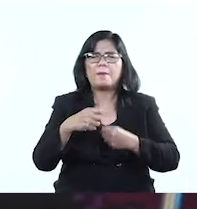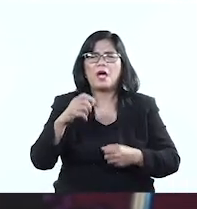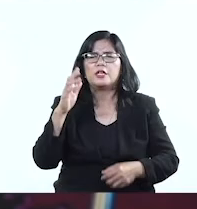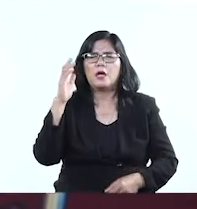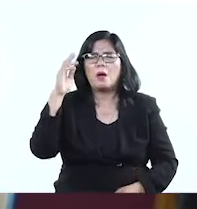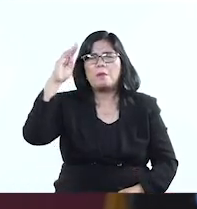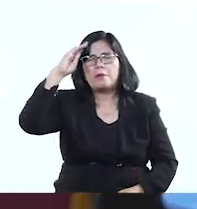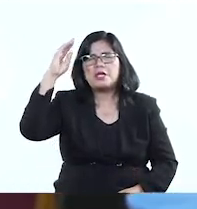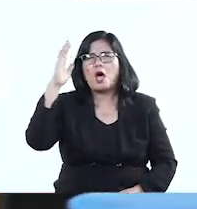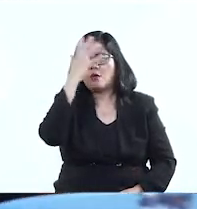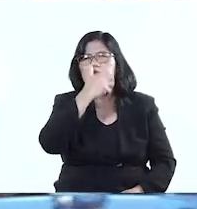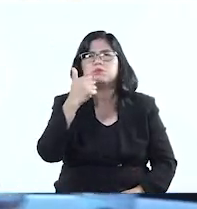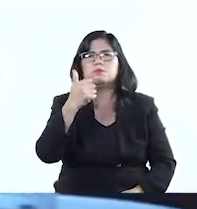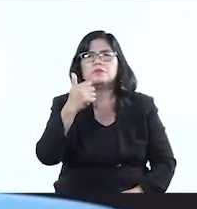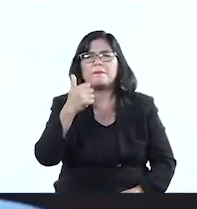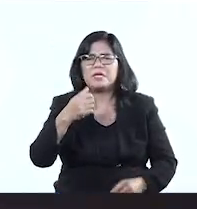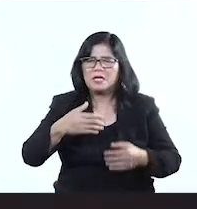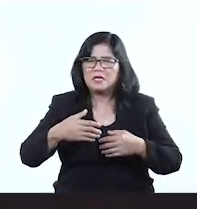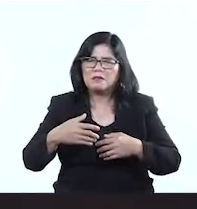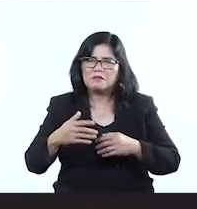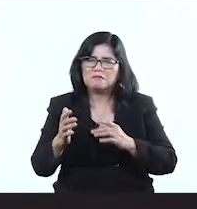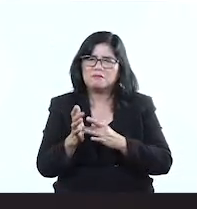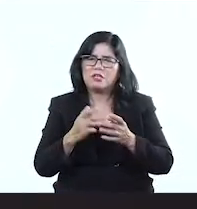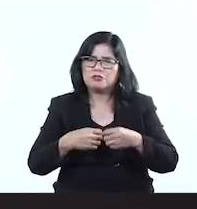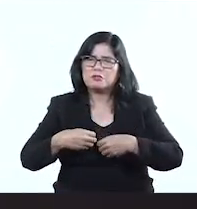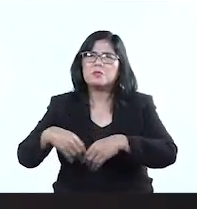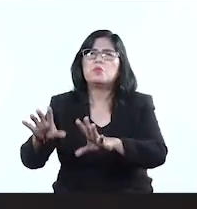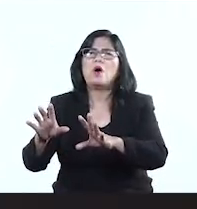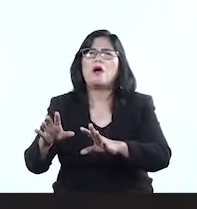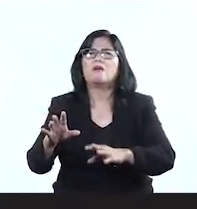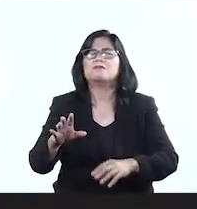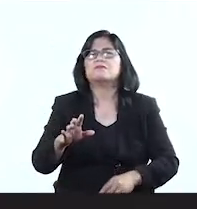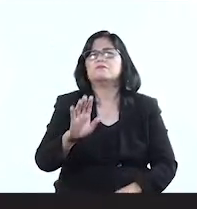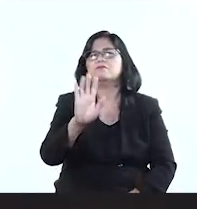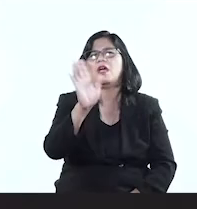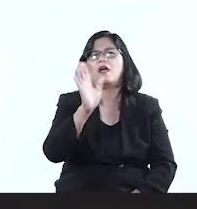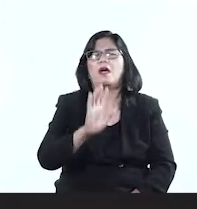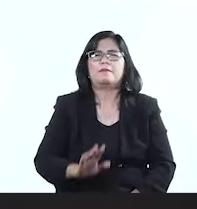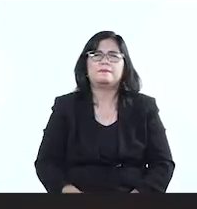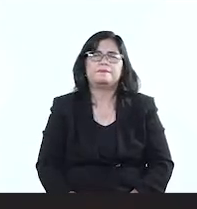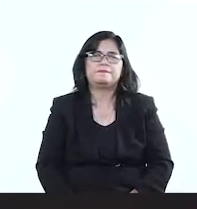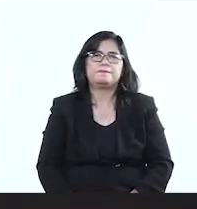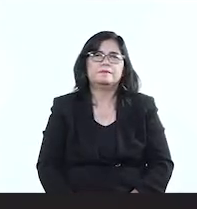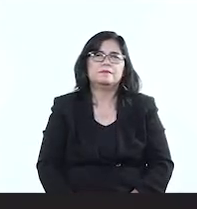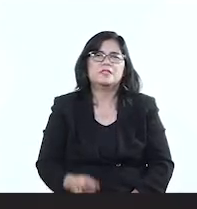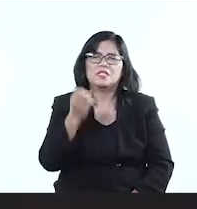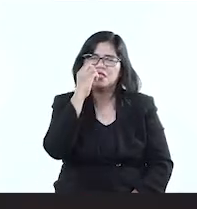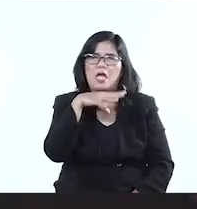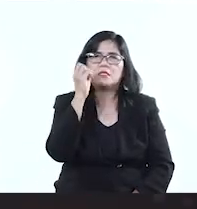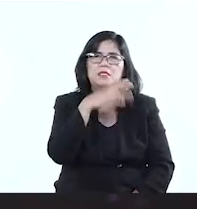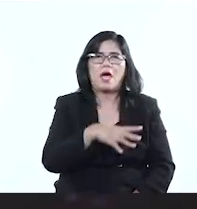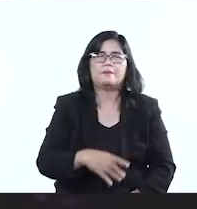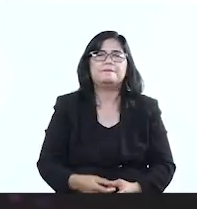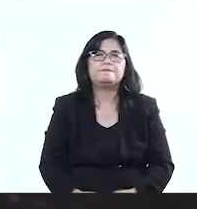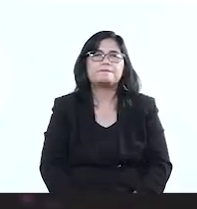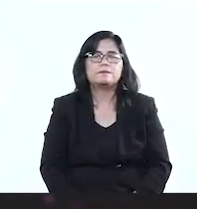kehilangan Yesus jurus'lamat Ya Allah jalan kebenaran dan hidup tidaklah seorang pun sampai kepada Bapa jika tidak melalui dia Hai